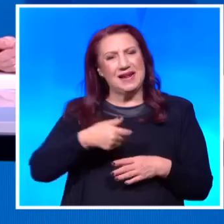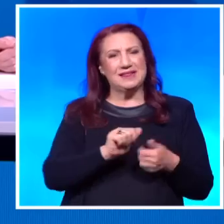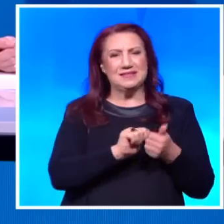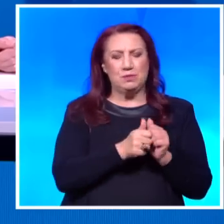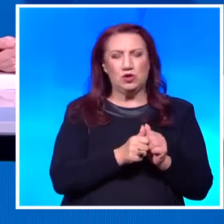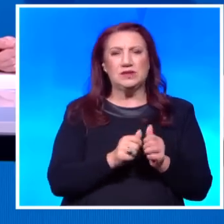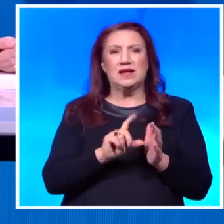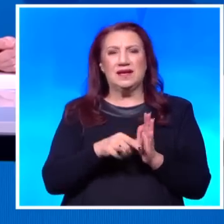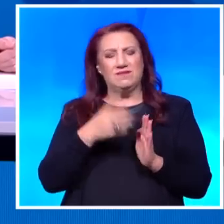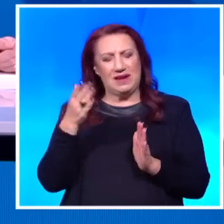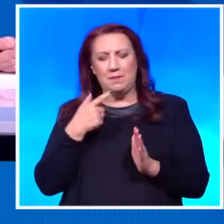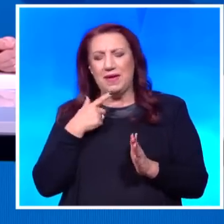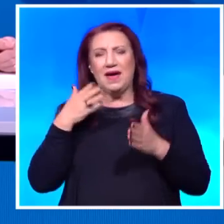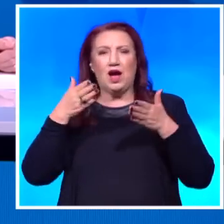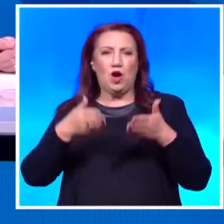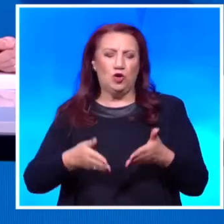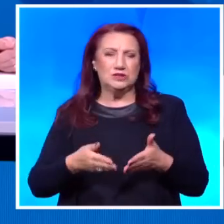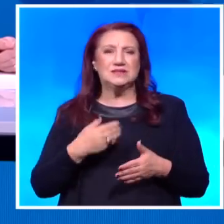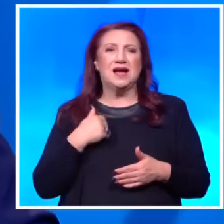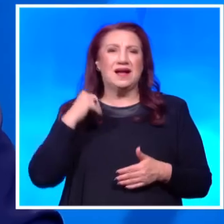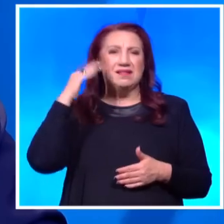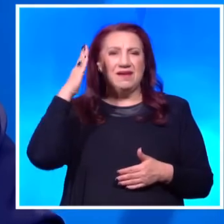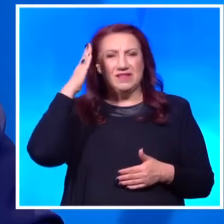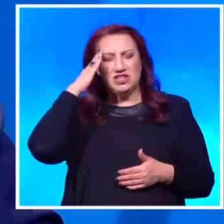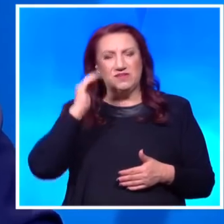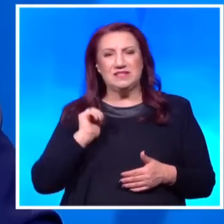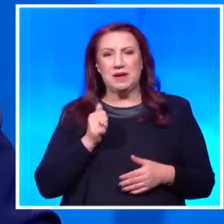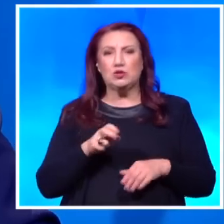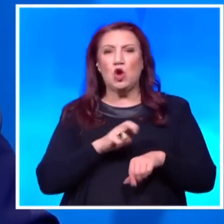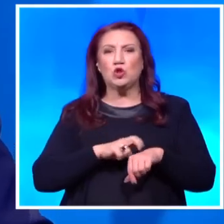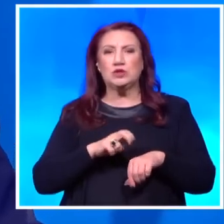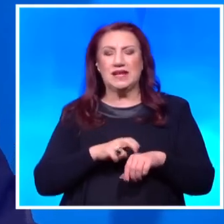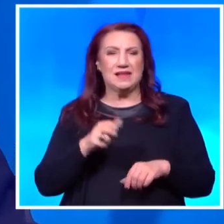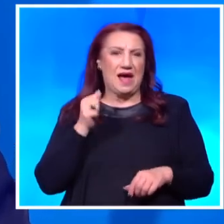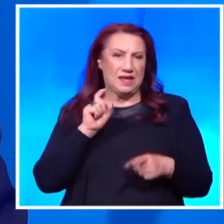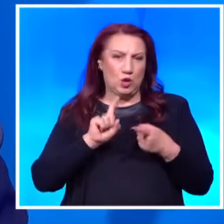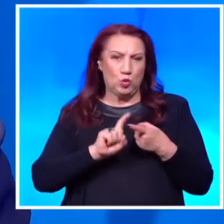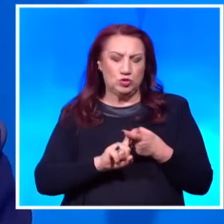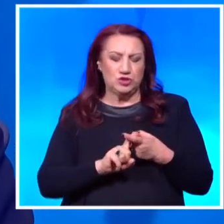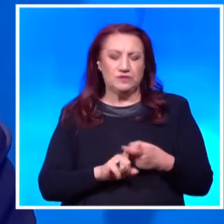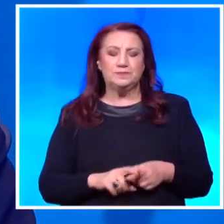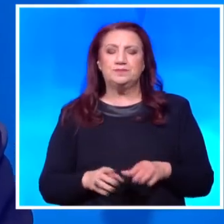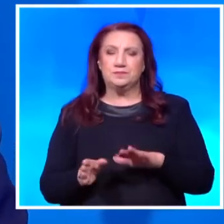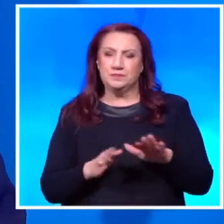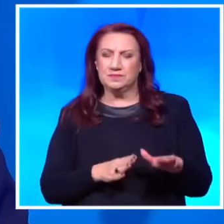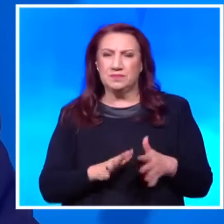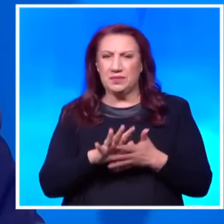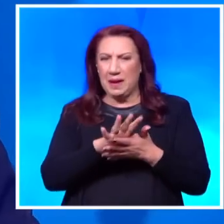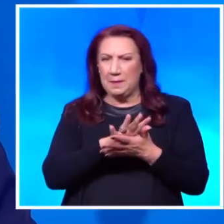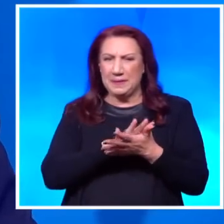държавен здравен инспектор, доцент Ангел Кунчев. Междувременно замърсените води от Нова Каховка стигнаха